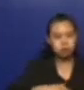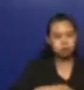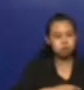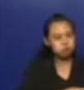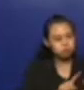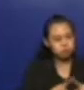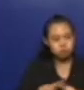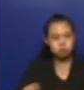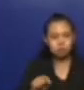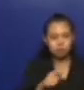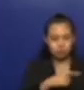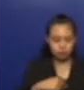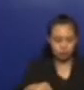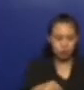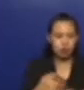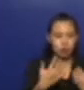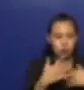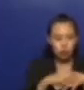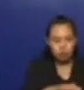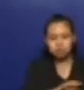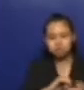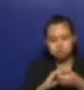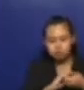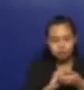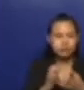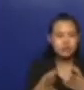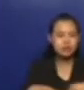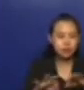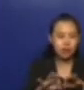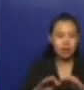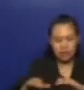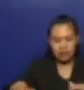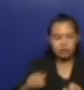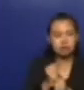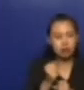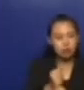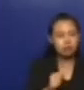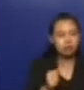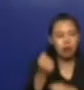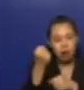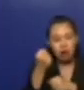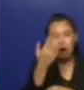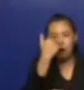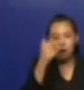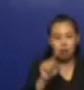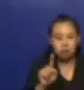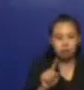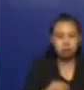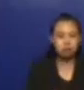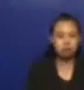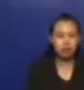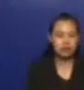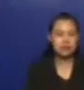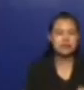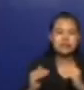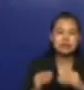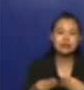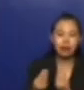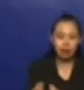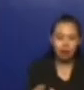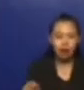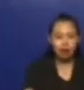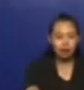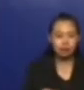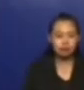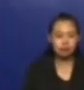องด้วยเด็กทำไปก็เป็นเรื่องสิทธิเรื่องเสรีภาพรัฐธรรมนูญก็เขียนรับรองไว้ท่านประธานครับ